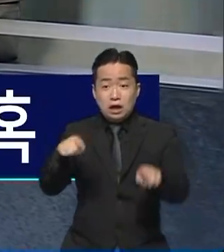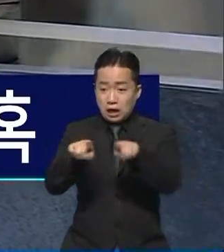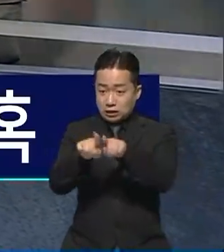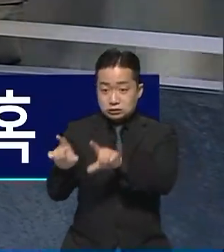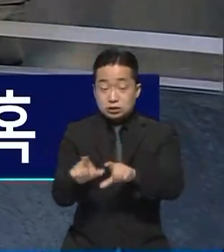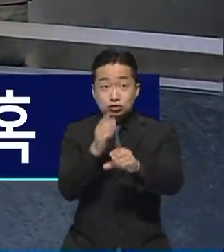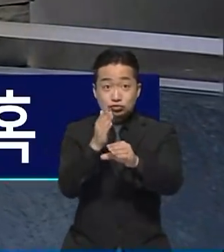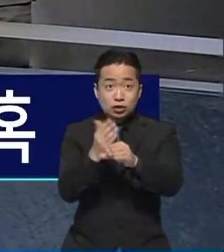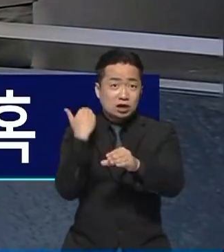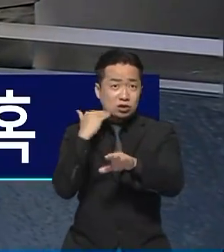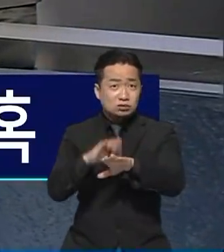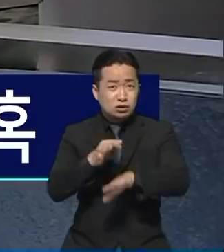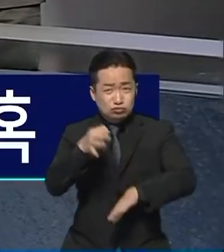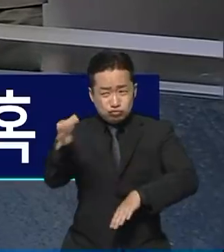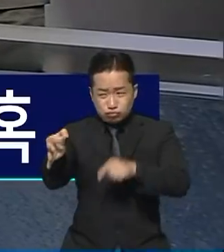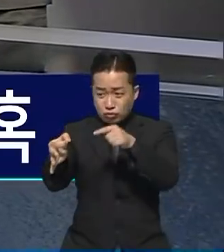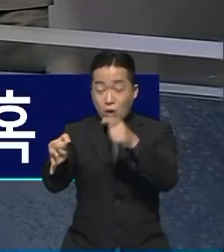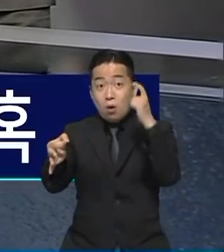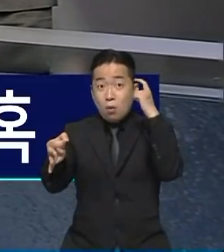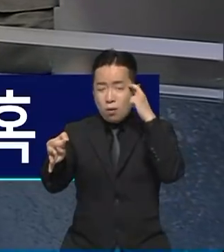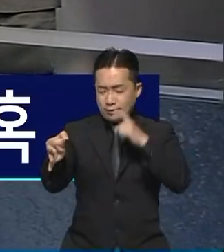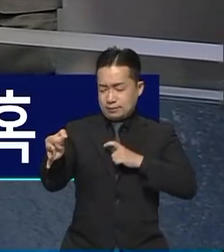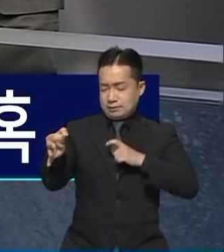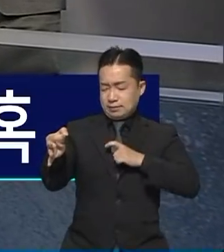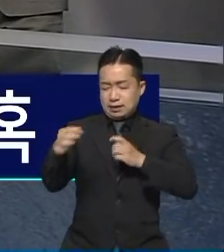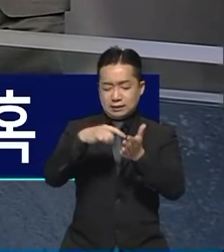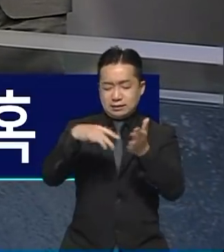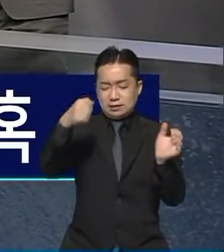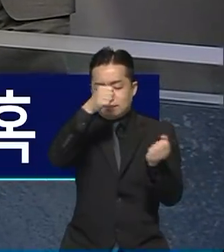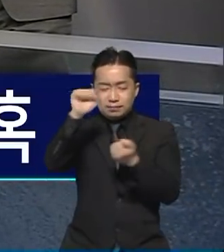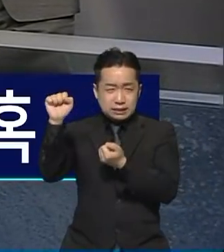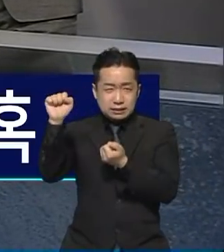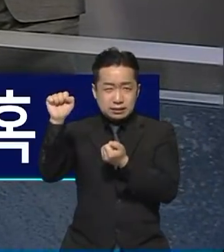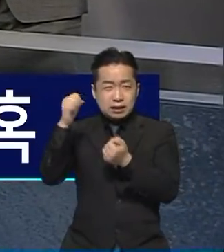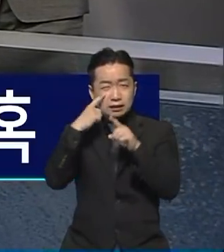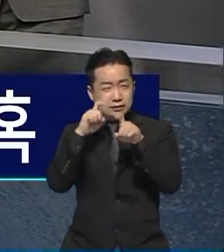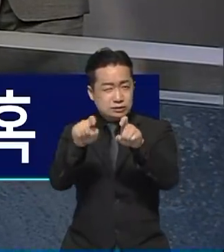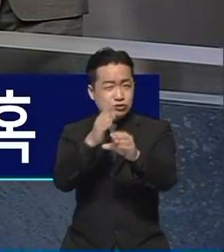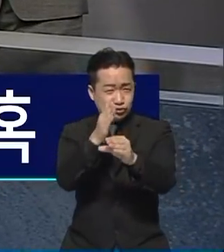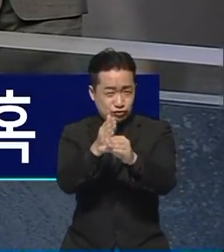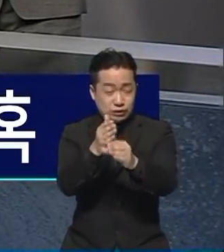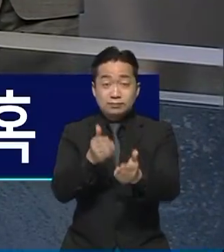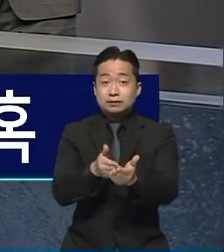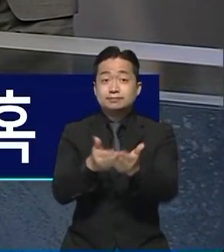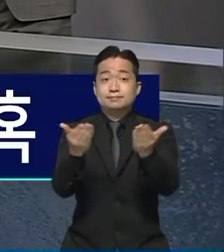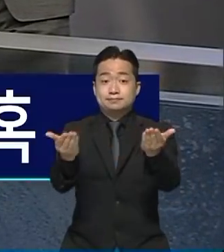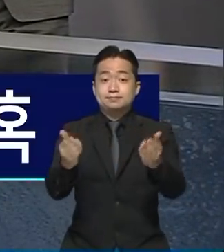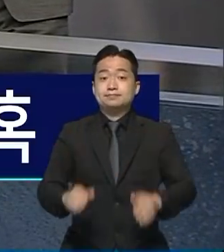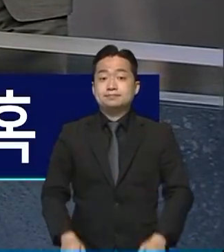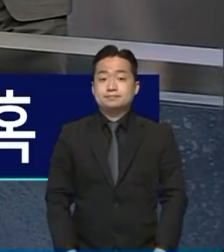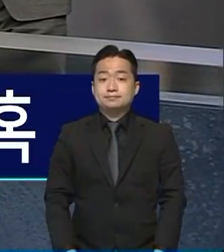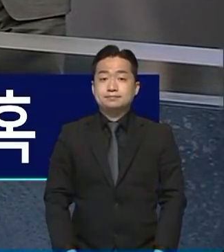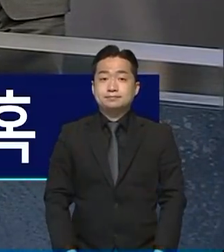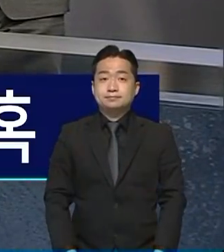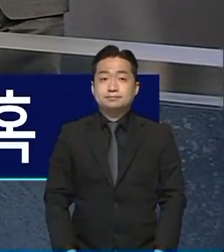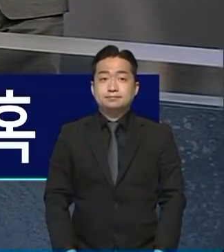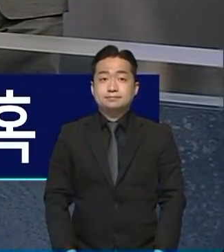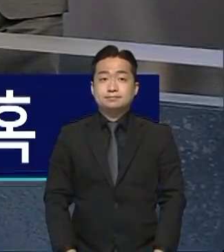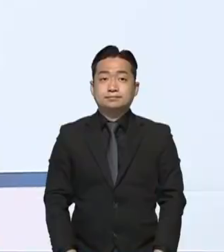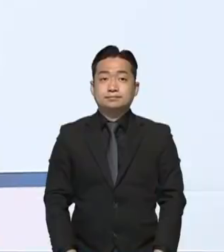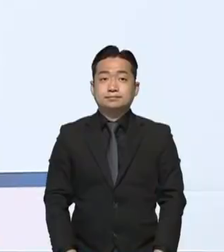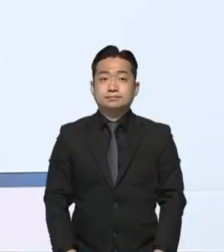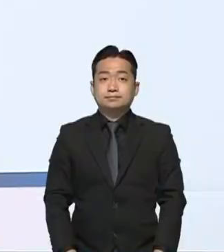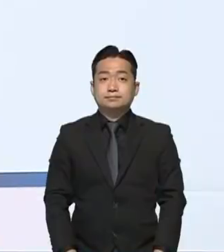지급한 건데 증여세를 피하기 위한 것 아니냐는 의문이 생깁니다. 조윤아 기자가 단독 보도합니다.